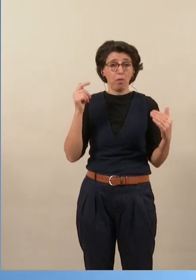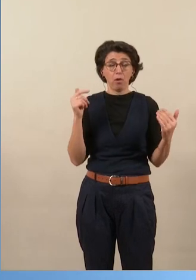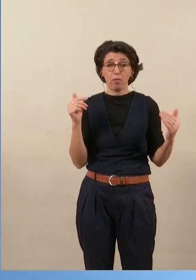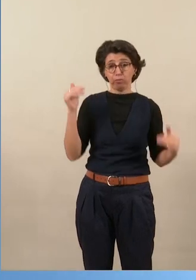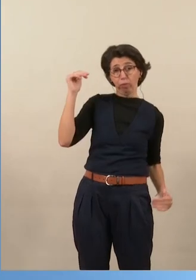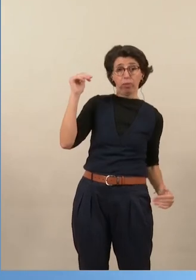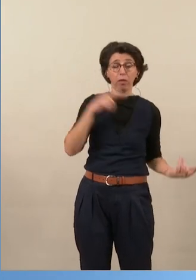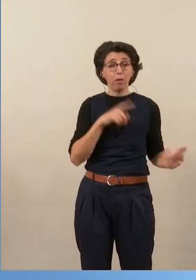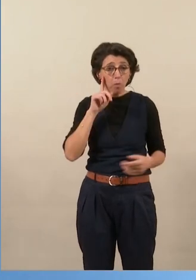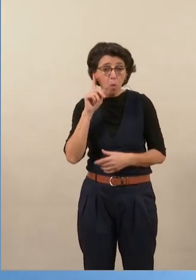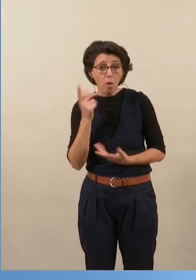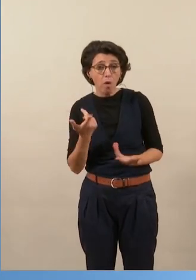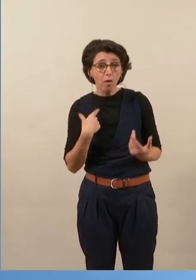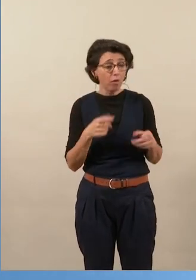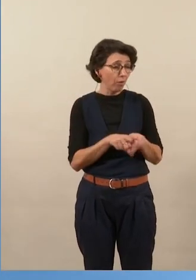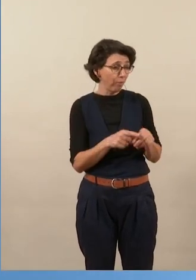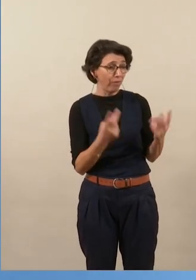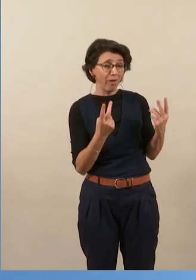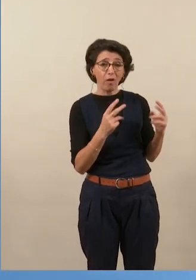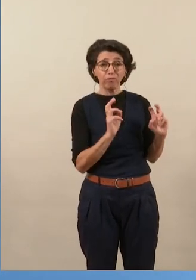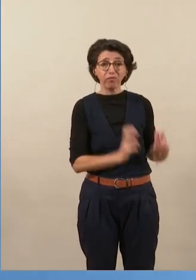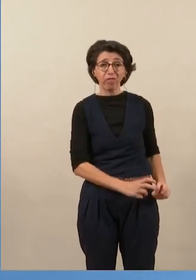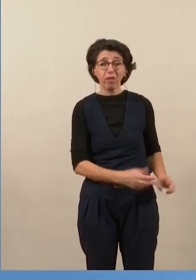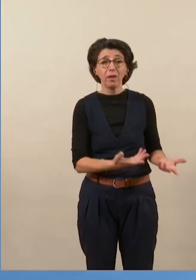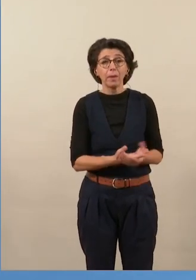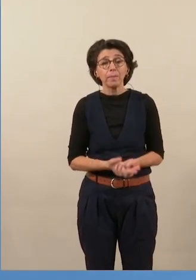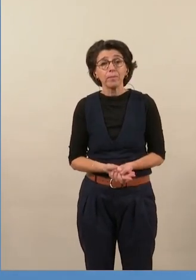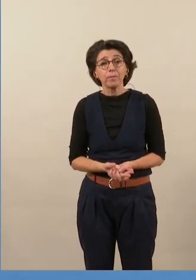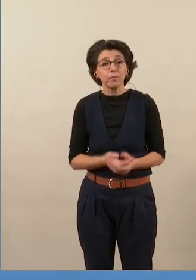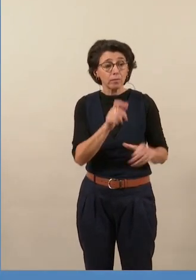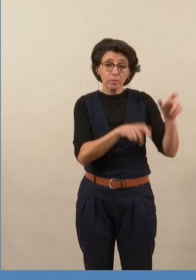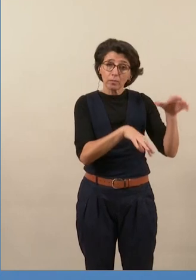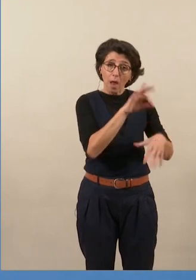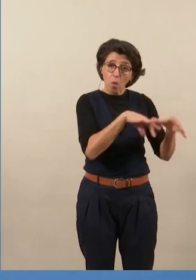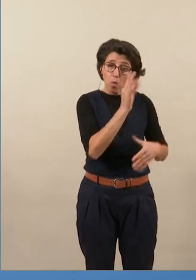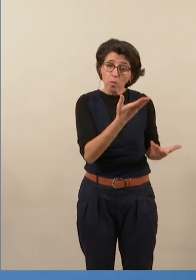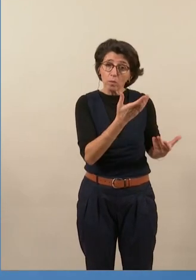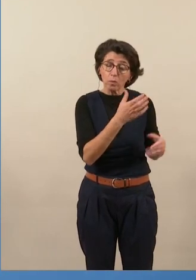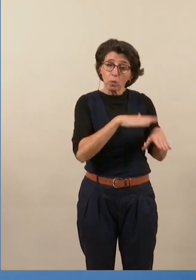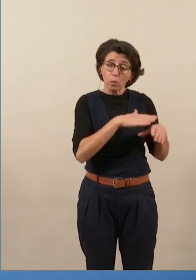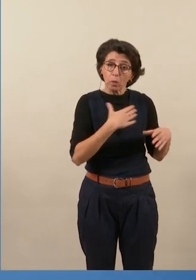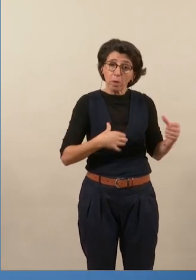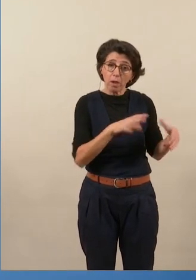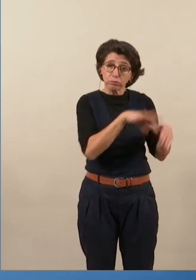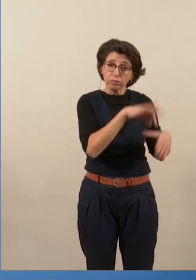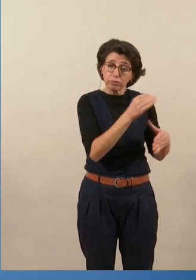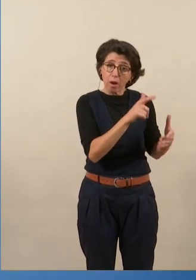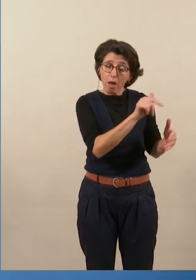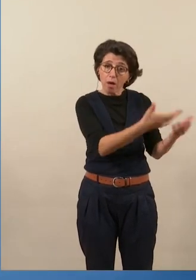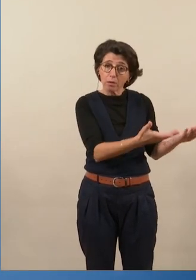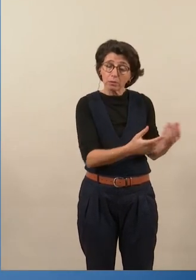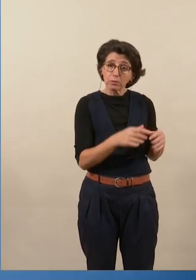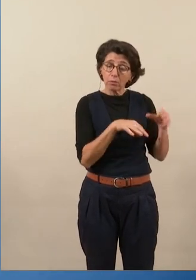l'endroit des des oppositions ou des élus du membres du conseil municipal qui le sont encore une fois légitimement il y a quelque chose de l'ordre du